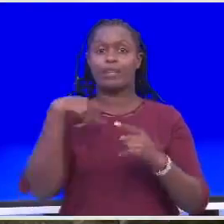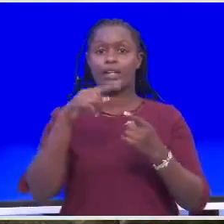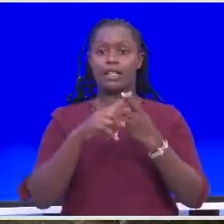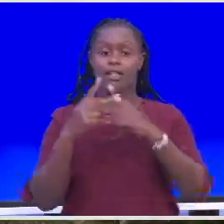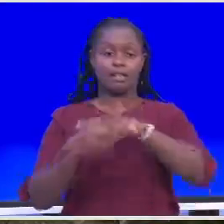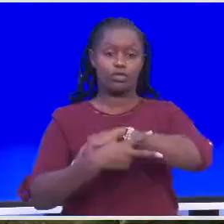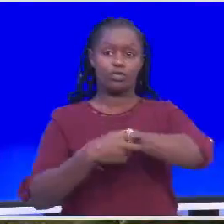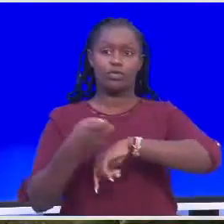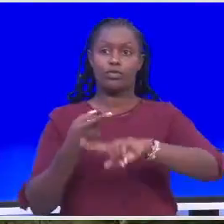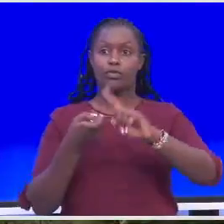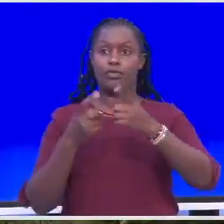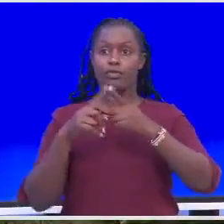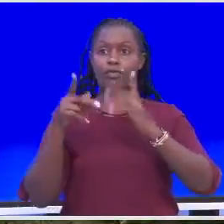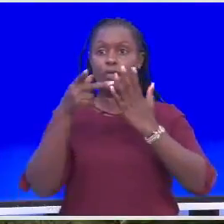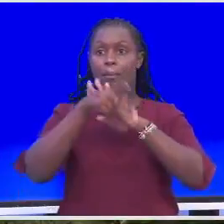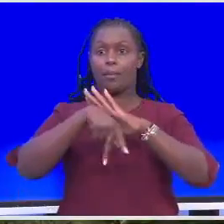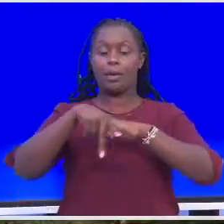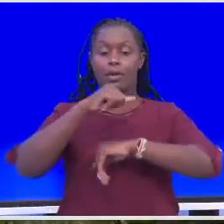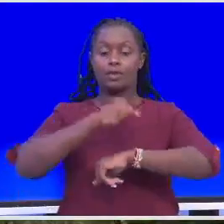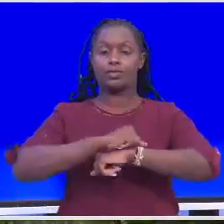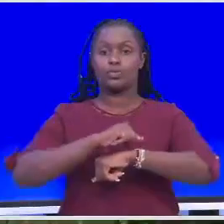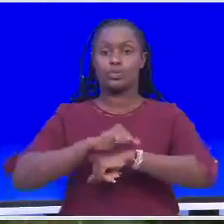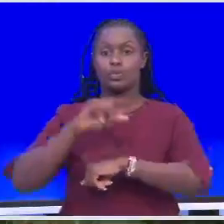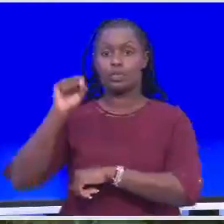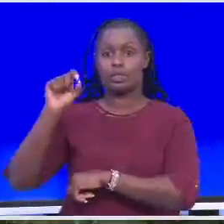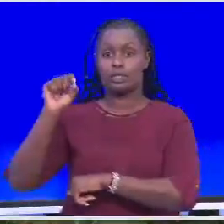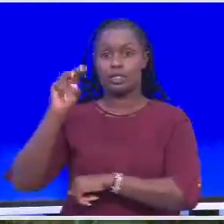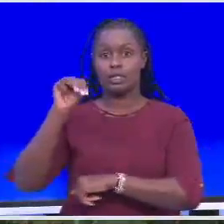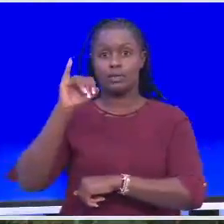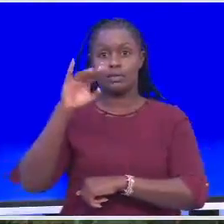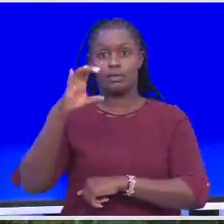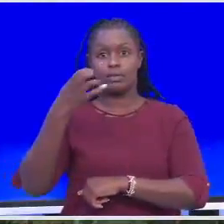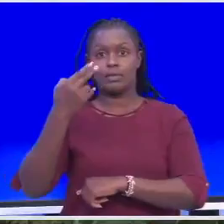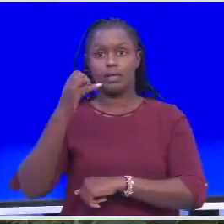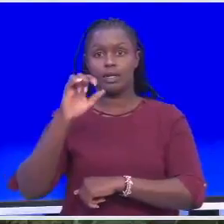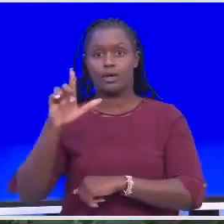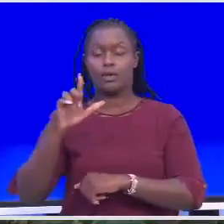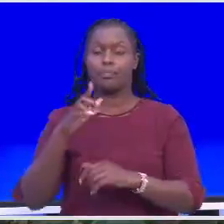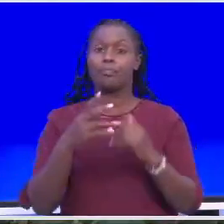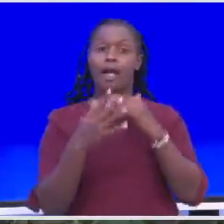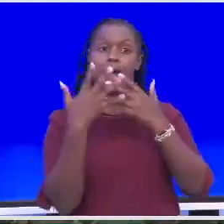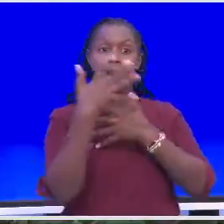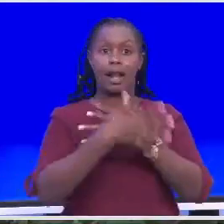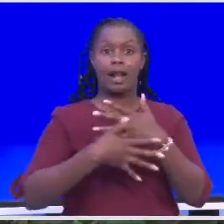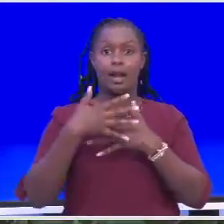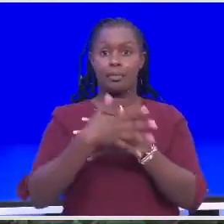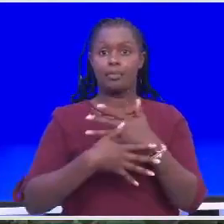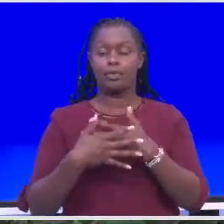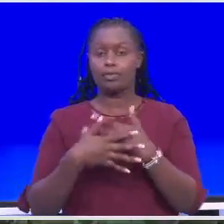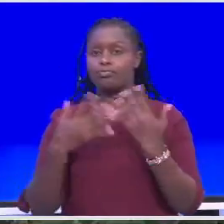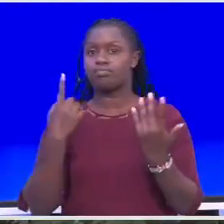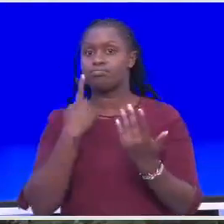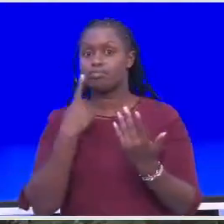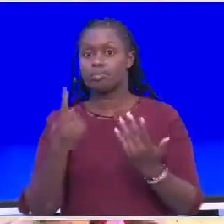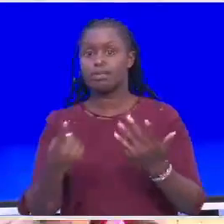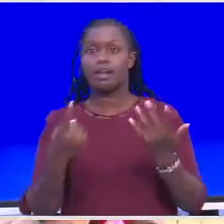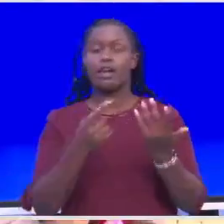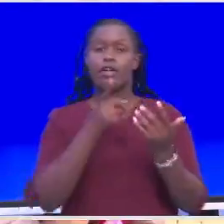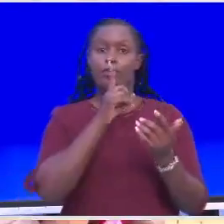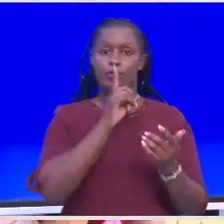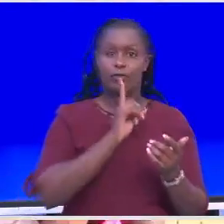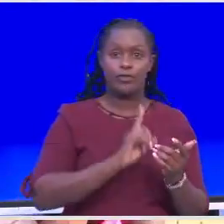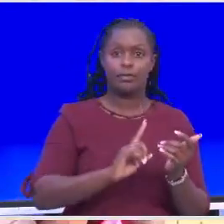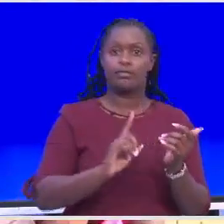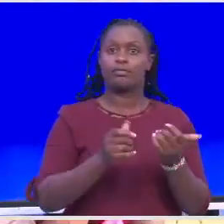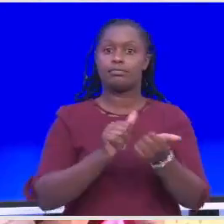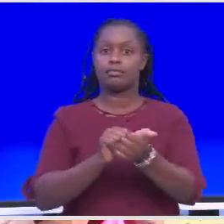St. Michael Omogumo DOK. Walikoiba vipakatilishi 11, gunia la mahindi na maharage miongoni mwa vitu vingine.